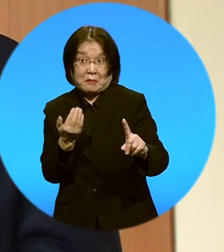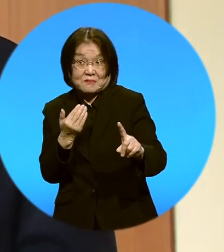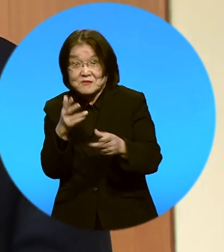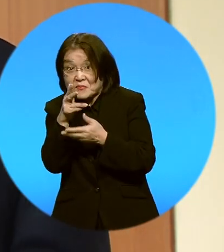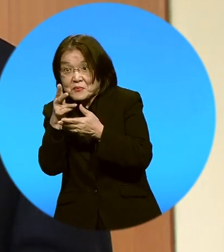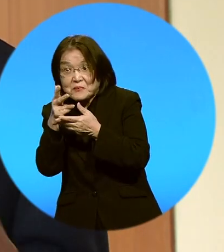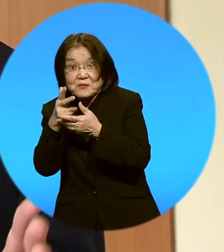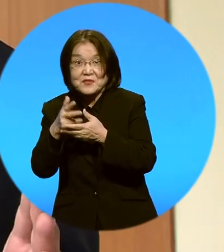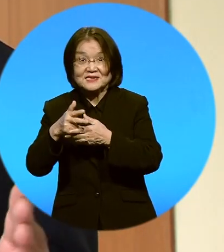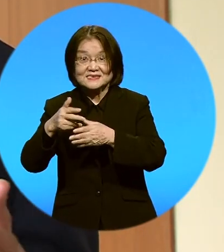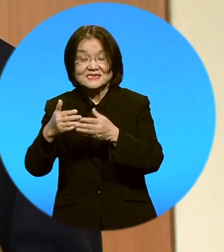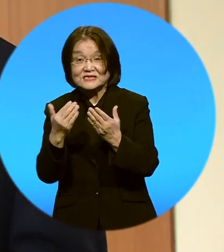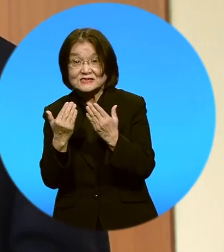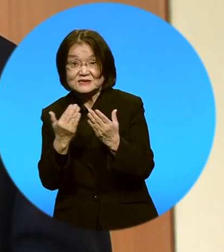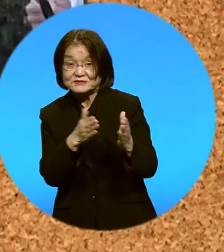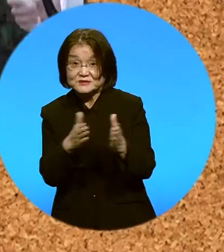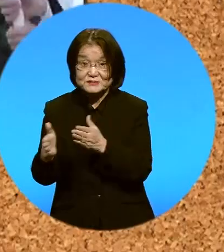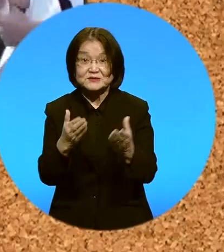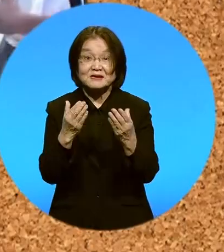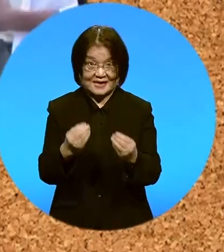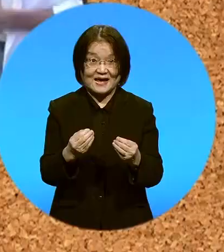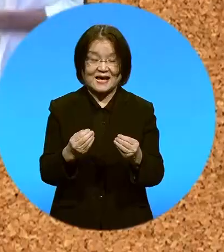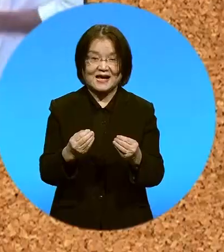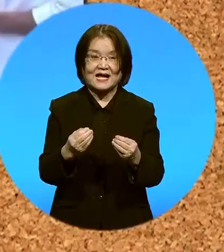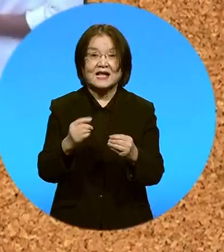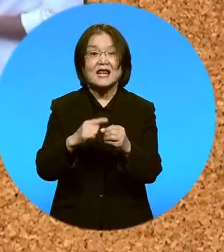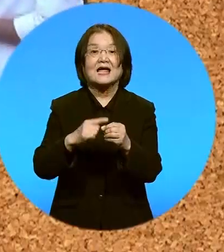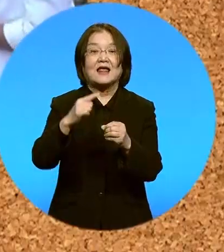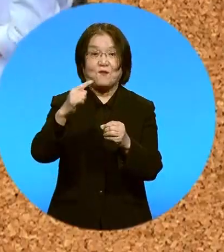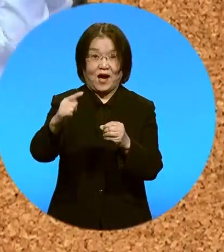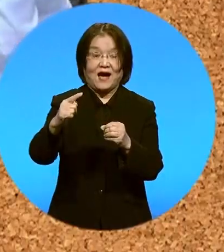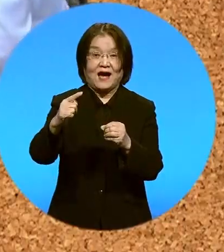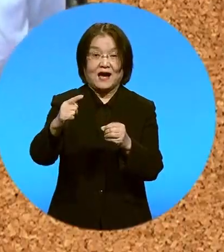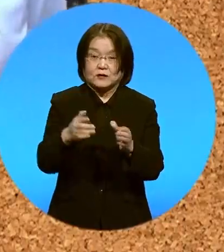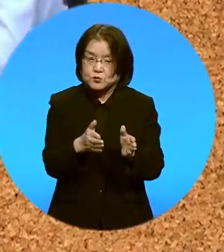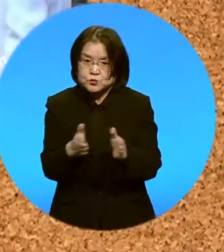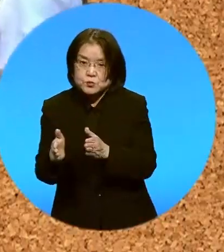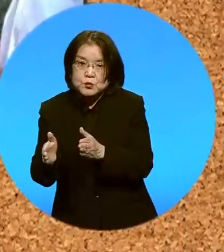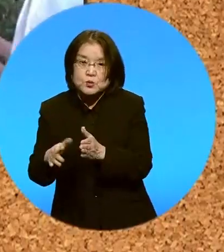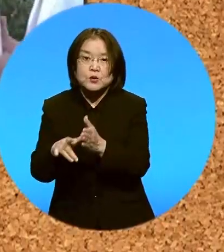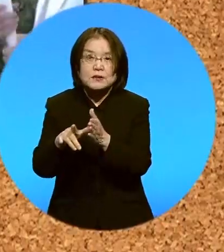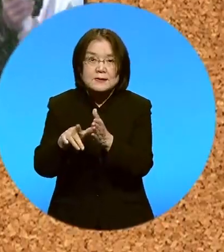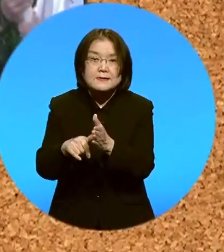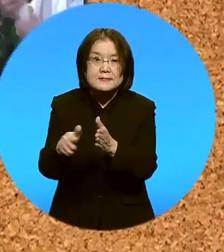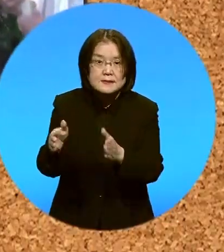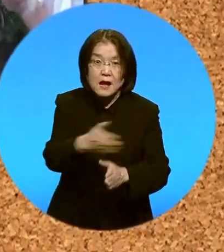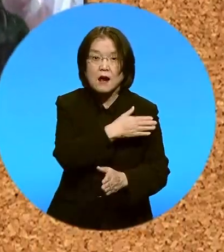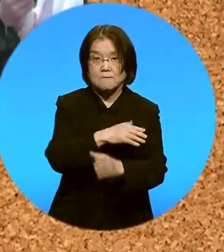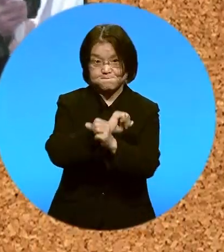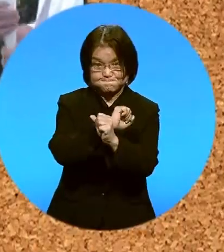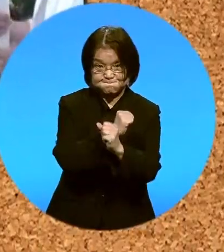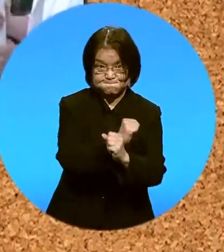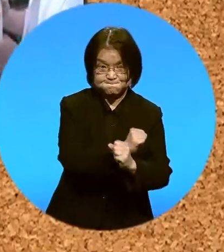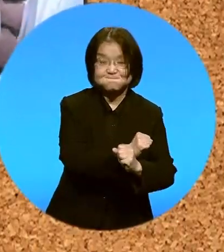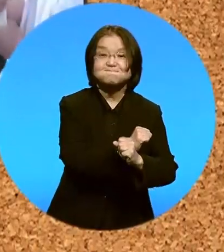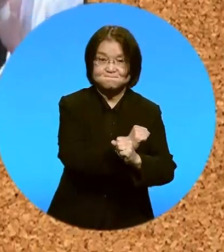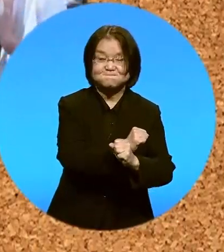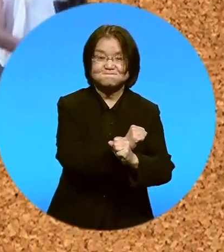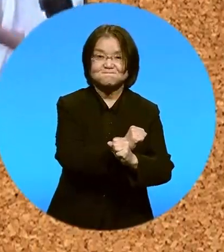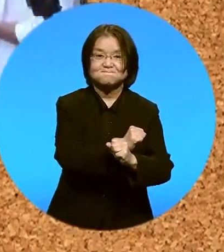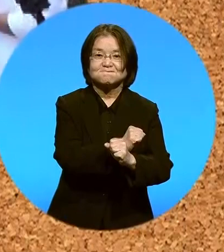なのもやってしっかり準備していったので、来年はその準備段階からもうちょっと工夫を凝らしていったりと